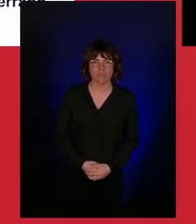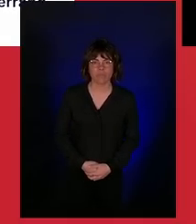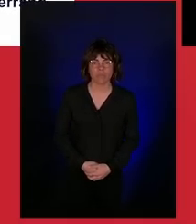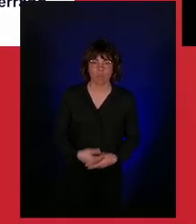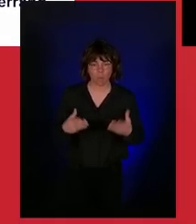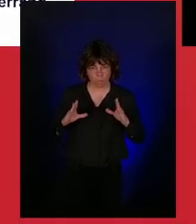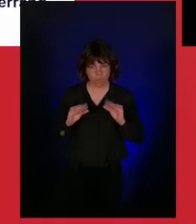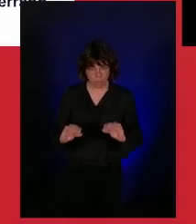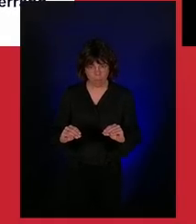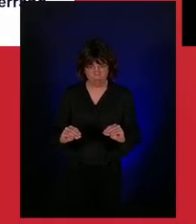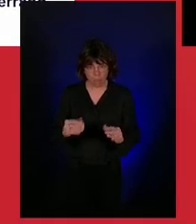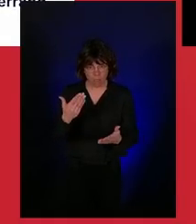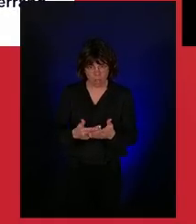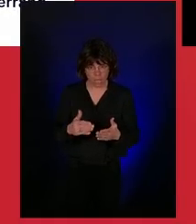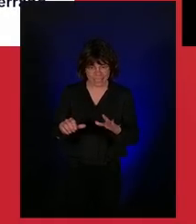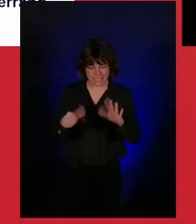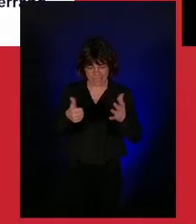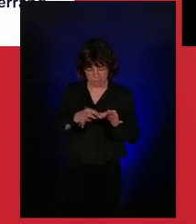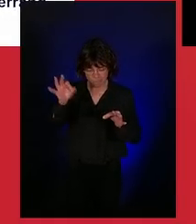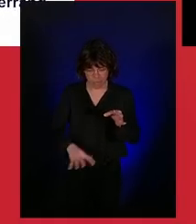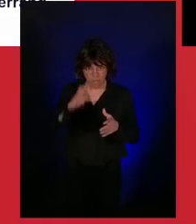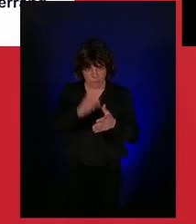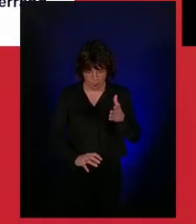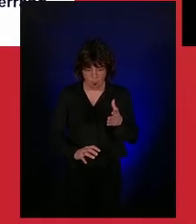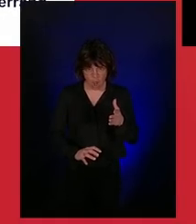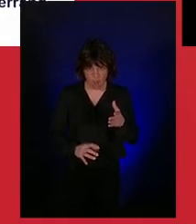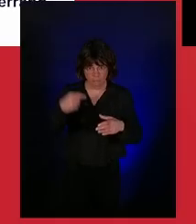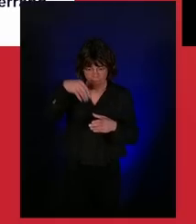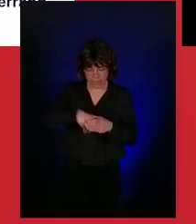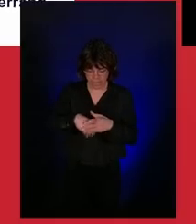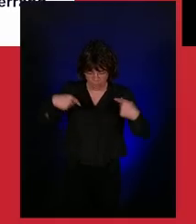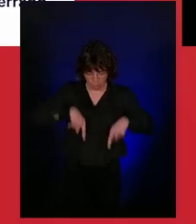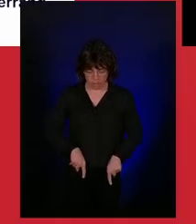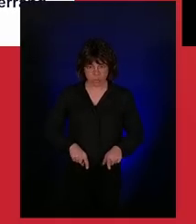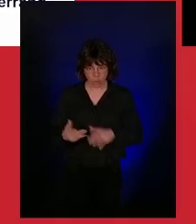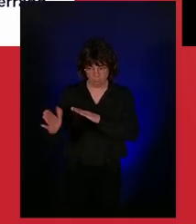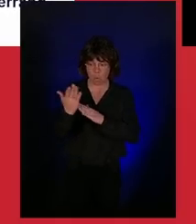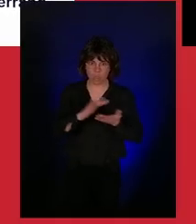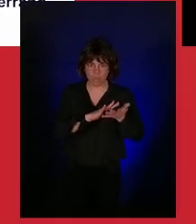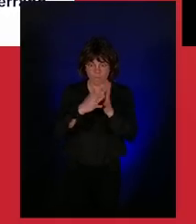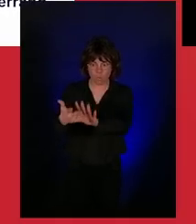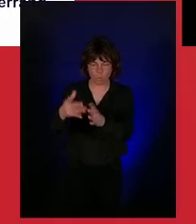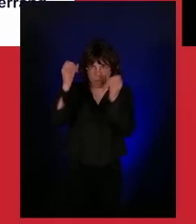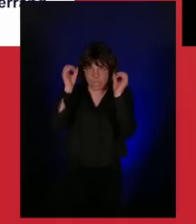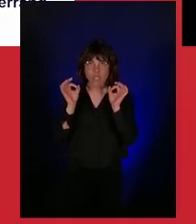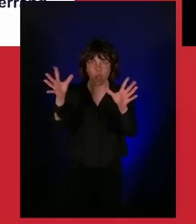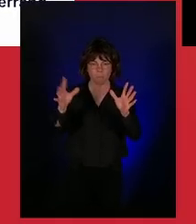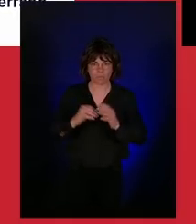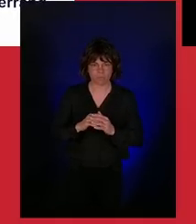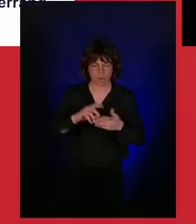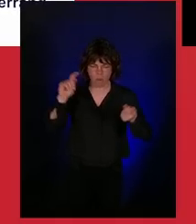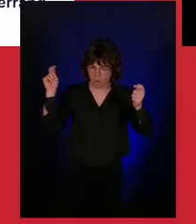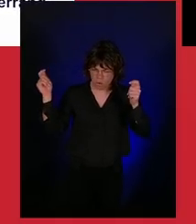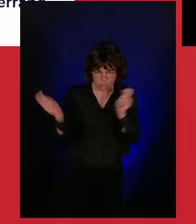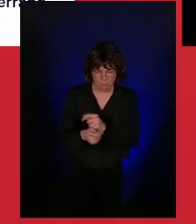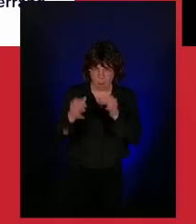réalité qu'atteste le sixième rapport du groupe d'experts intergouvernemental sur l'évolution du climat. Les bouleversements